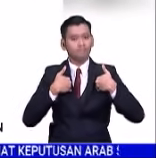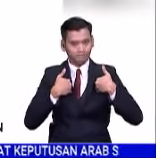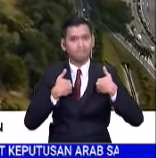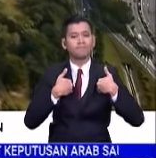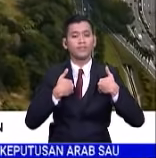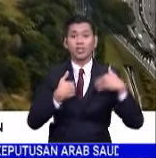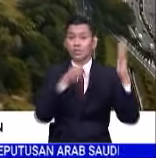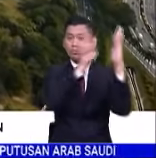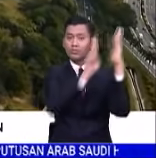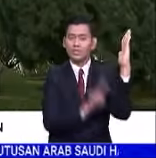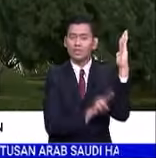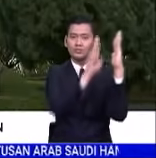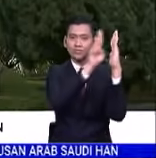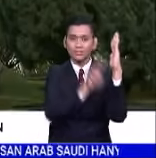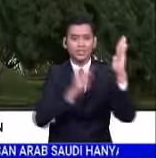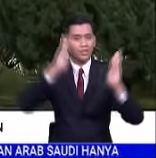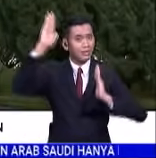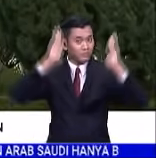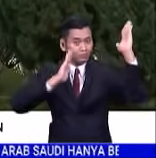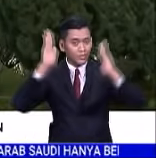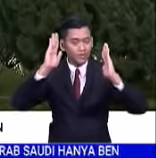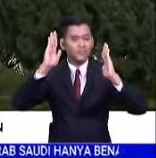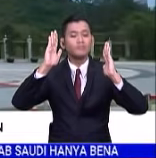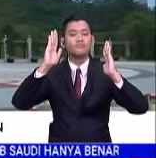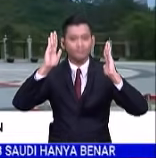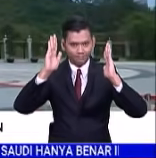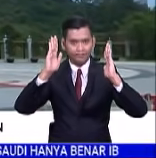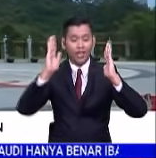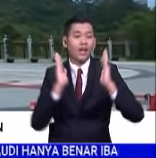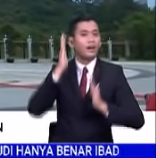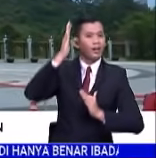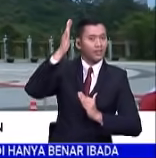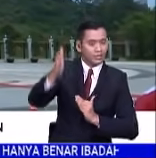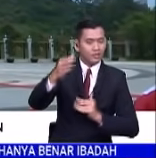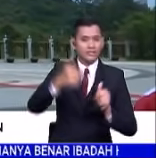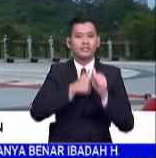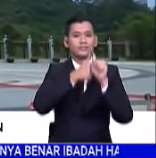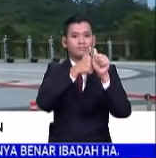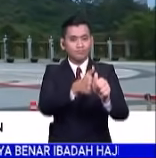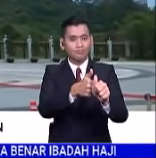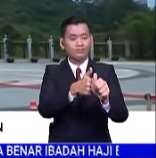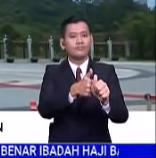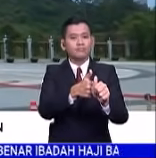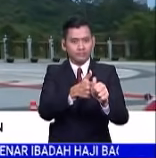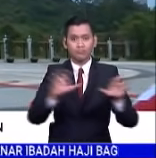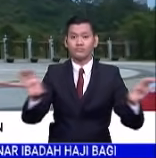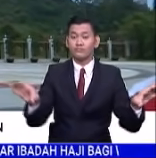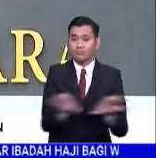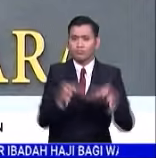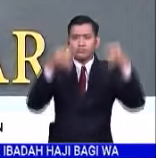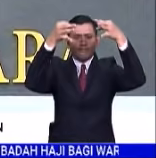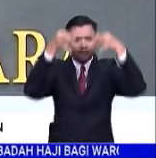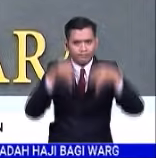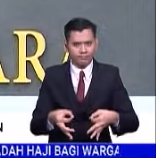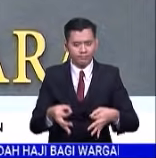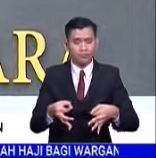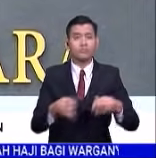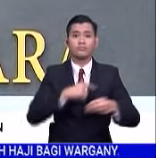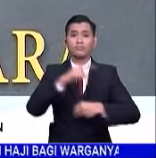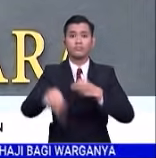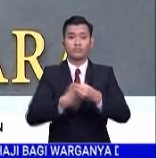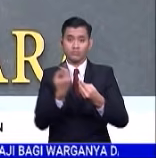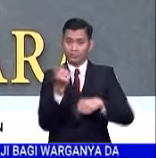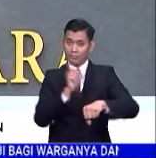kerangka perlembagaan persekutuan serta undang-undang negara akan diikuti dalam membuat ngapa keputusan mengenai